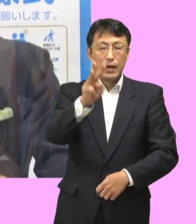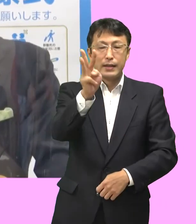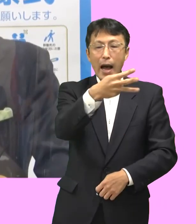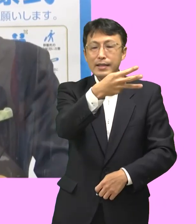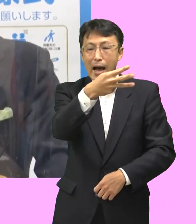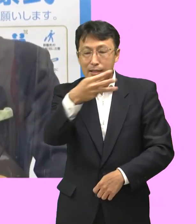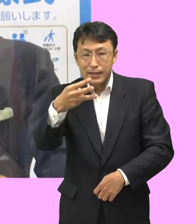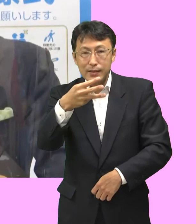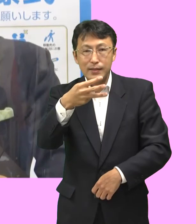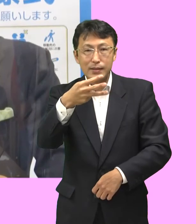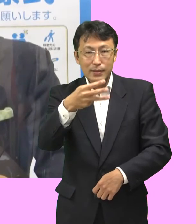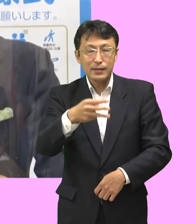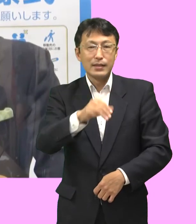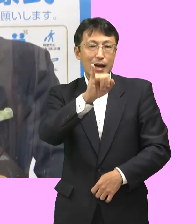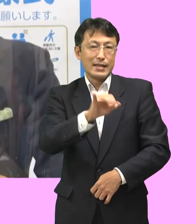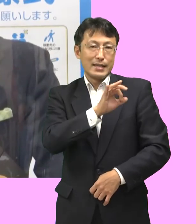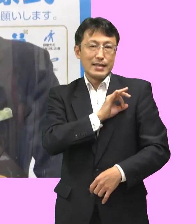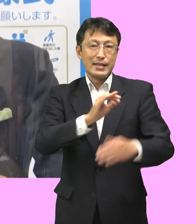まあ、特にあとこの場合は、